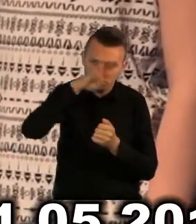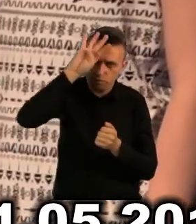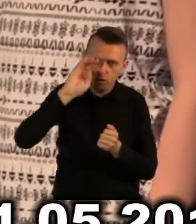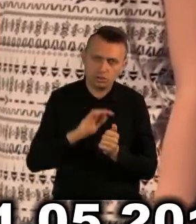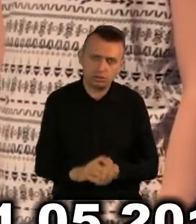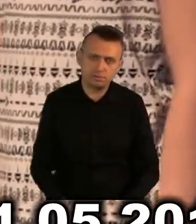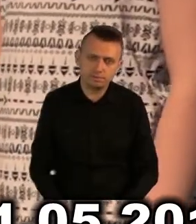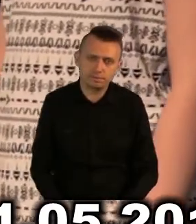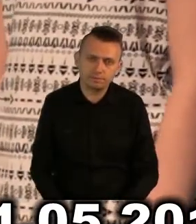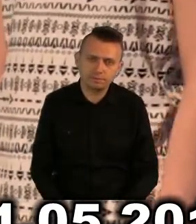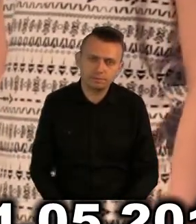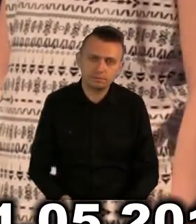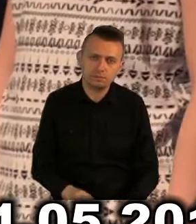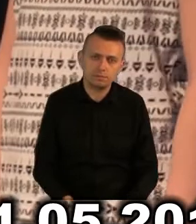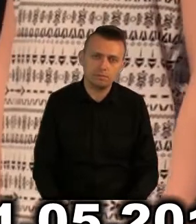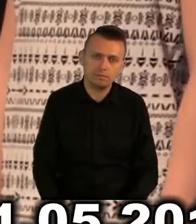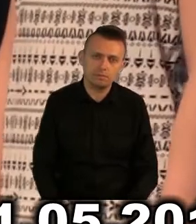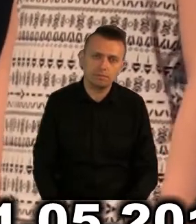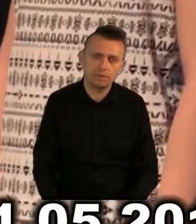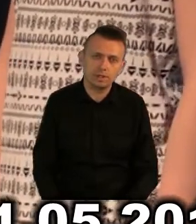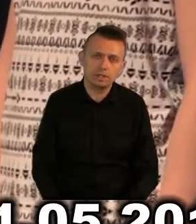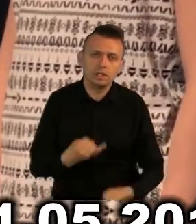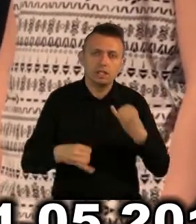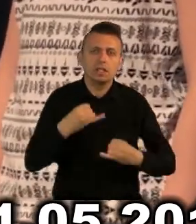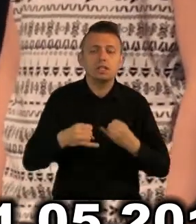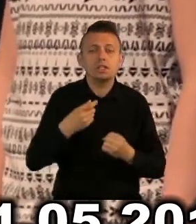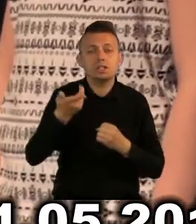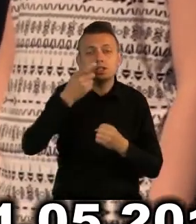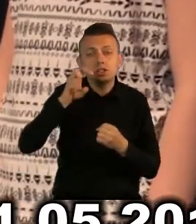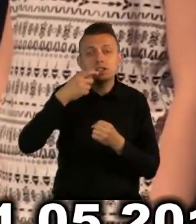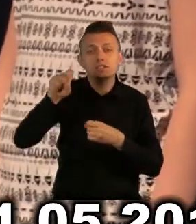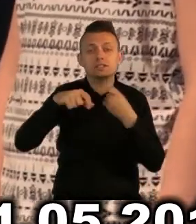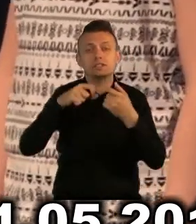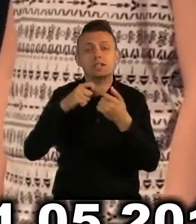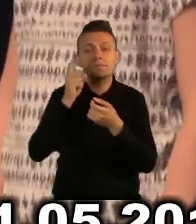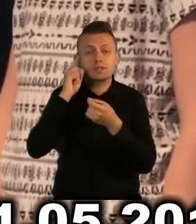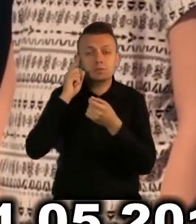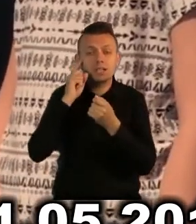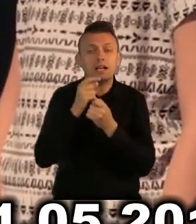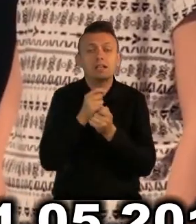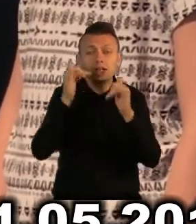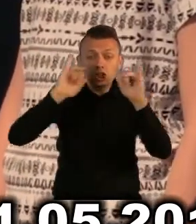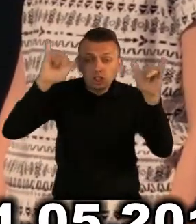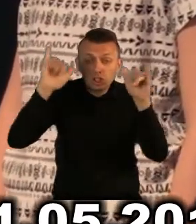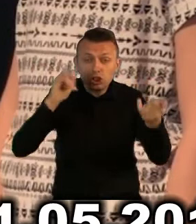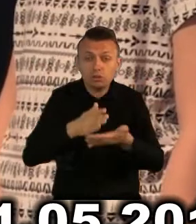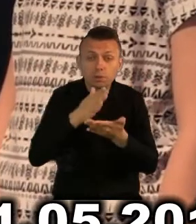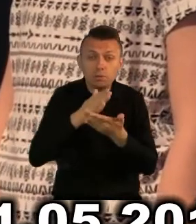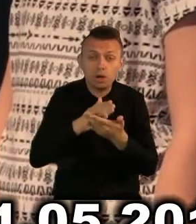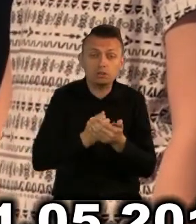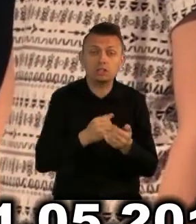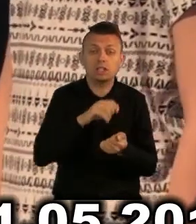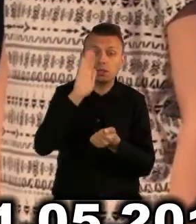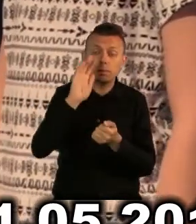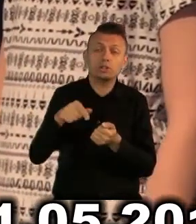o pomoc, oto rada. Ludzie do bolika, słuchaj chwilę, czy